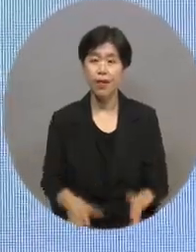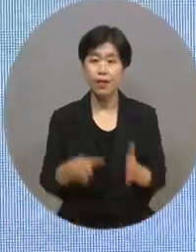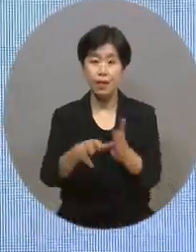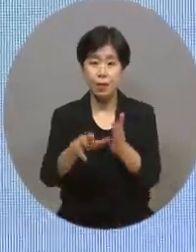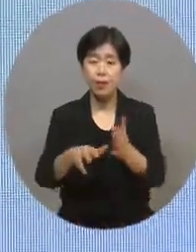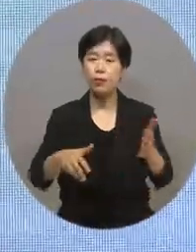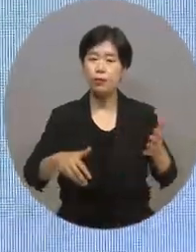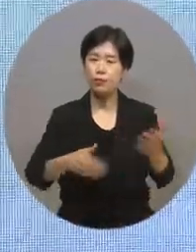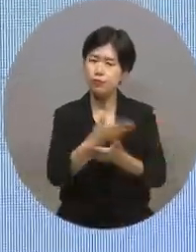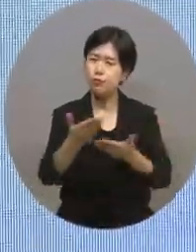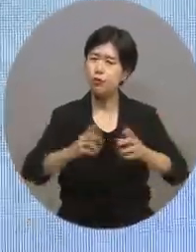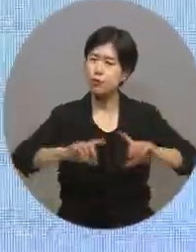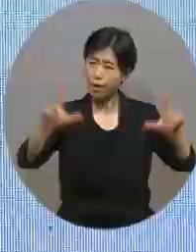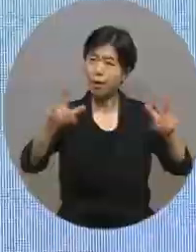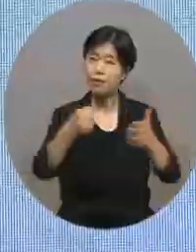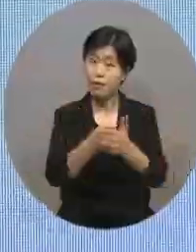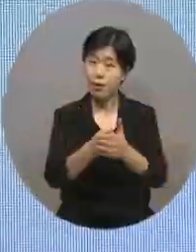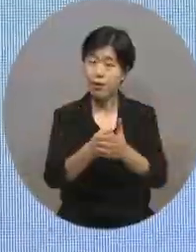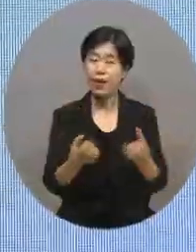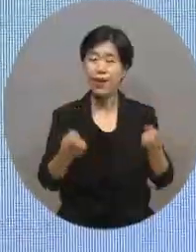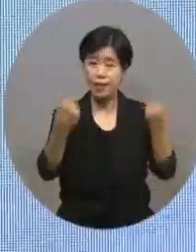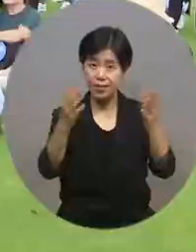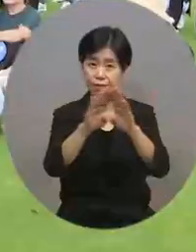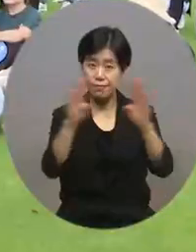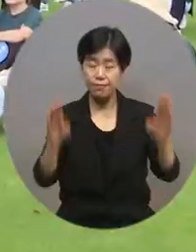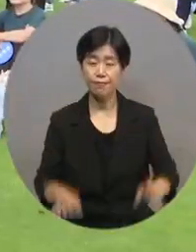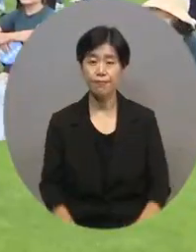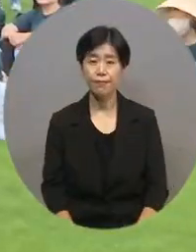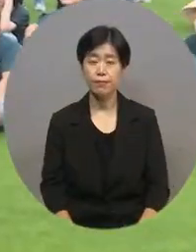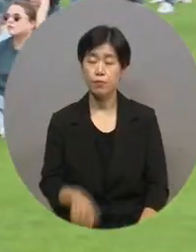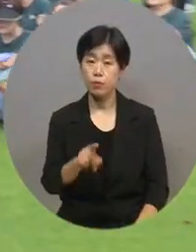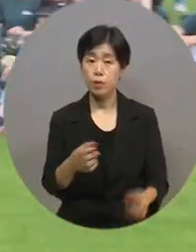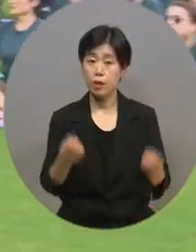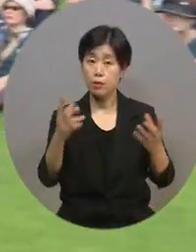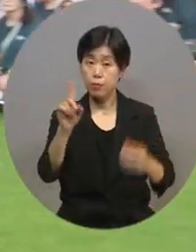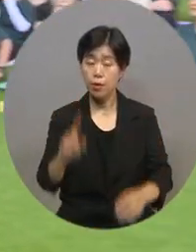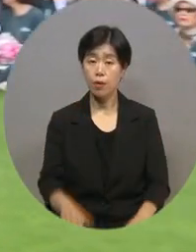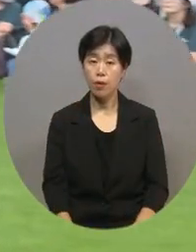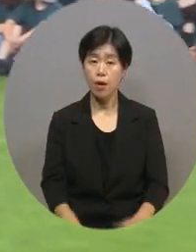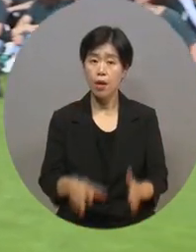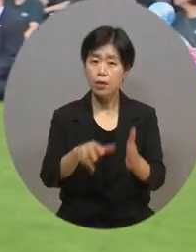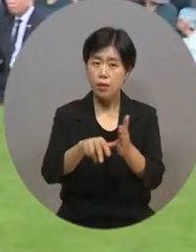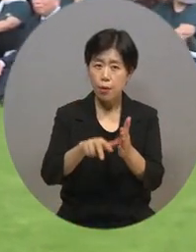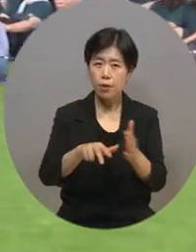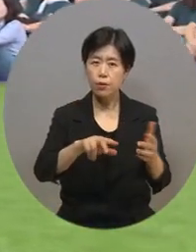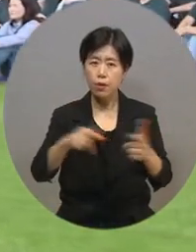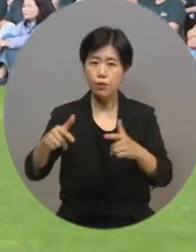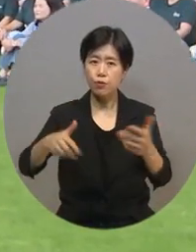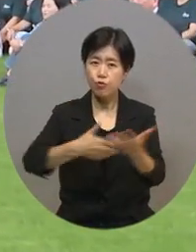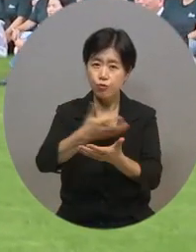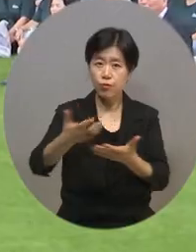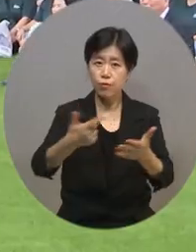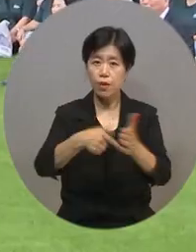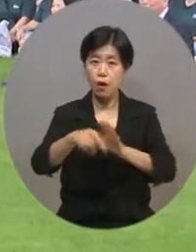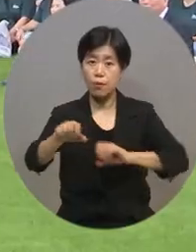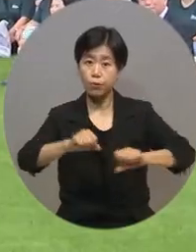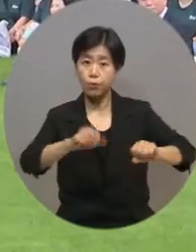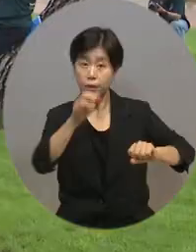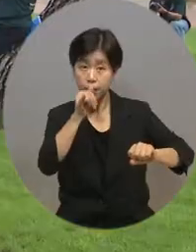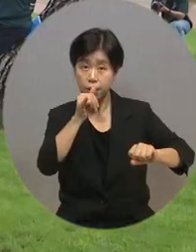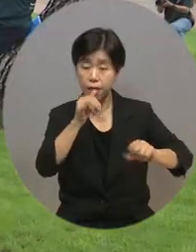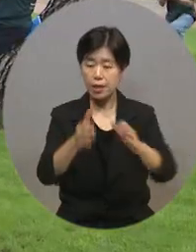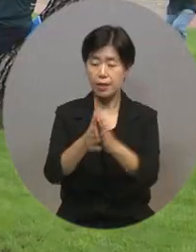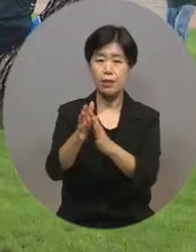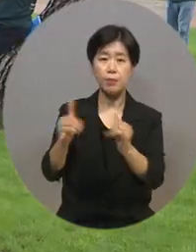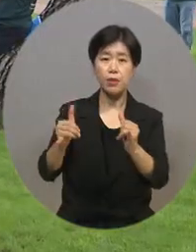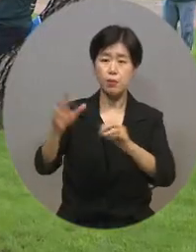날을 기념하기 위해 행사를 개최했습니다. 행사는 자원순환 문화 확산을 위해 활동 중인 시민들의 모습을